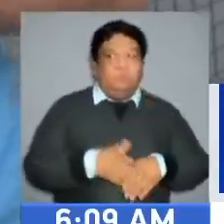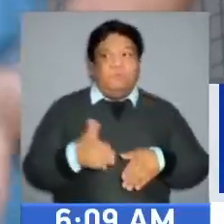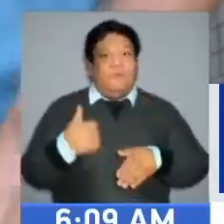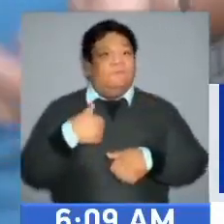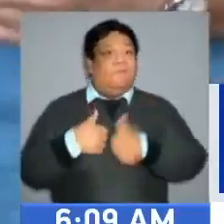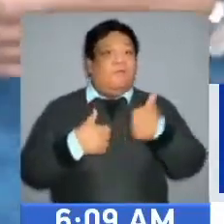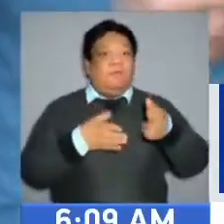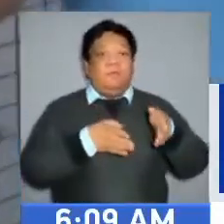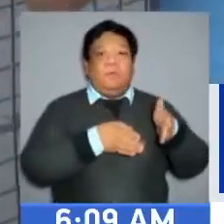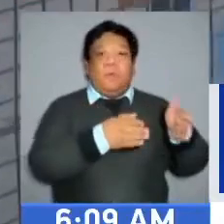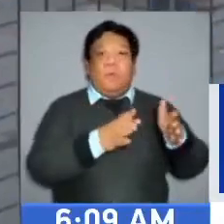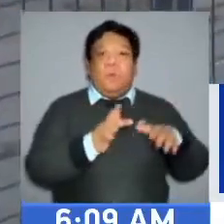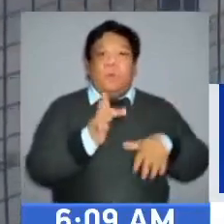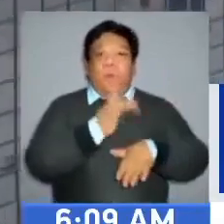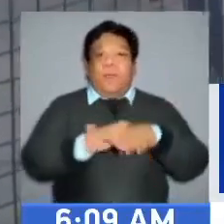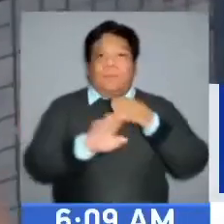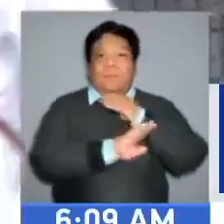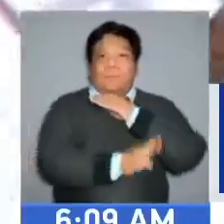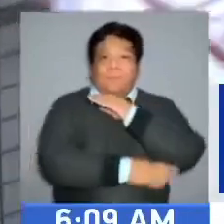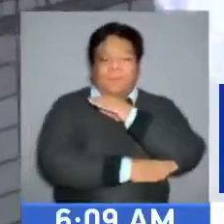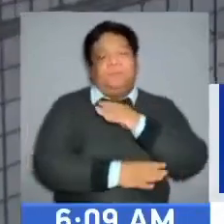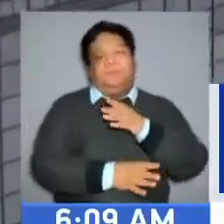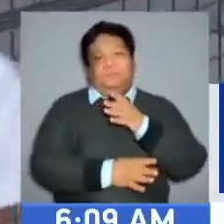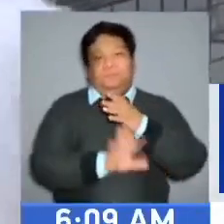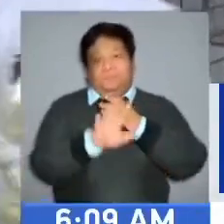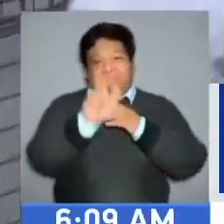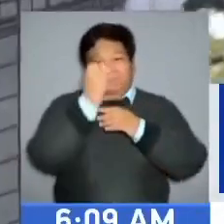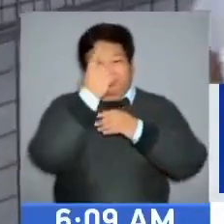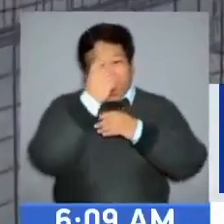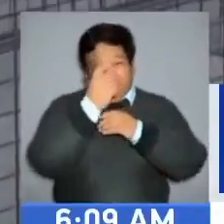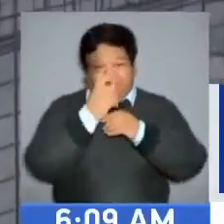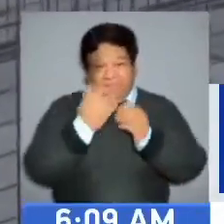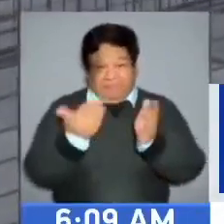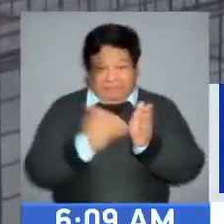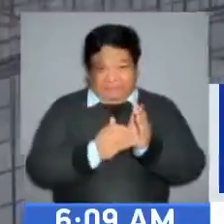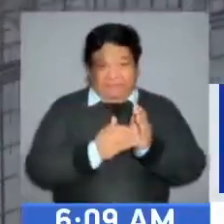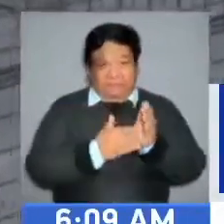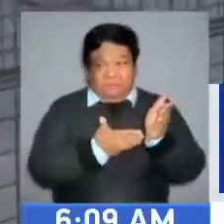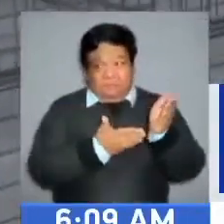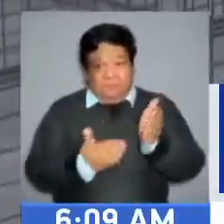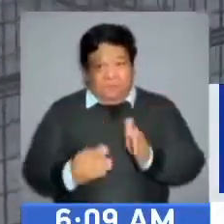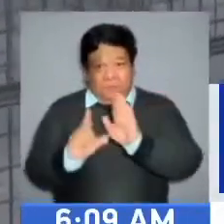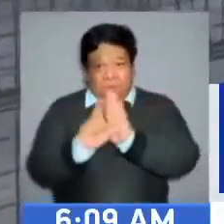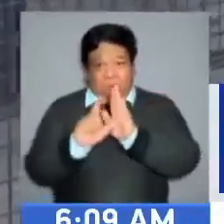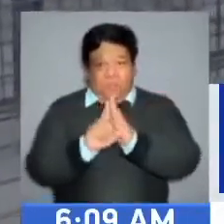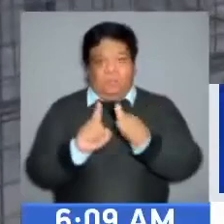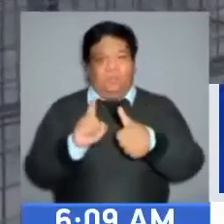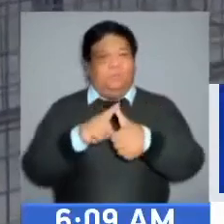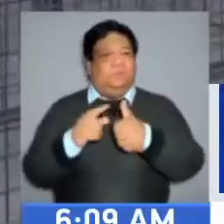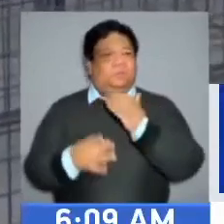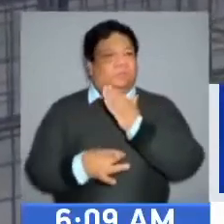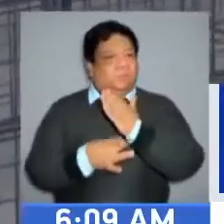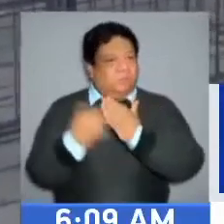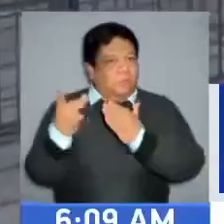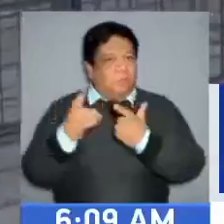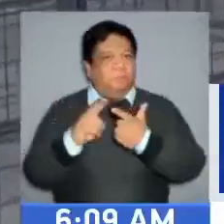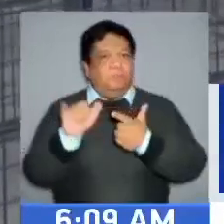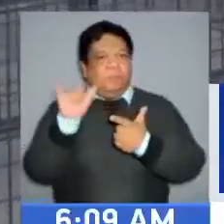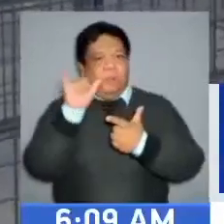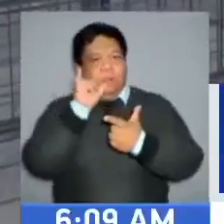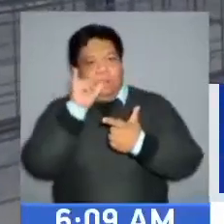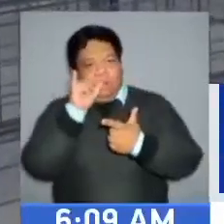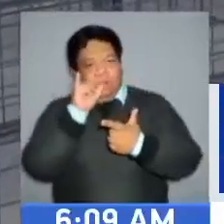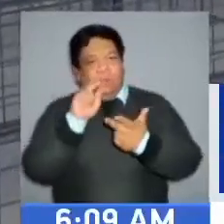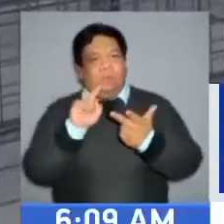yung mga bawal ho, wag nang tangkaing dalhin, yung mga matutuli sa bagay, mga nakalalasing na inumin, mga anumang uri ng